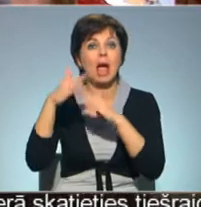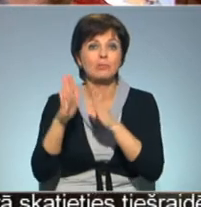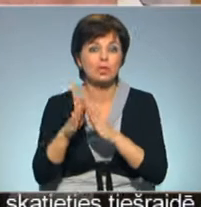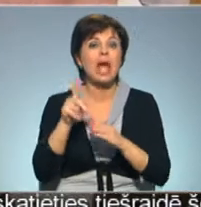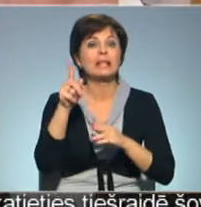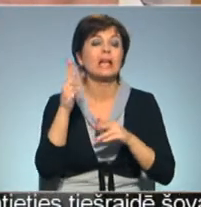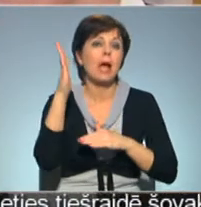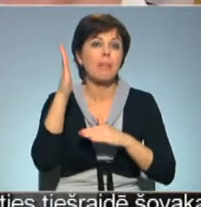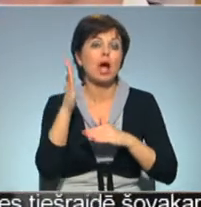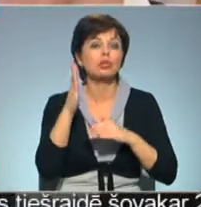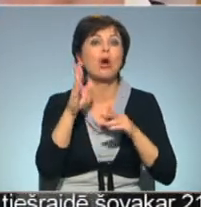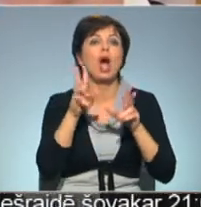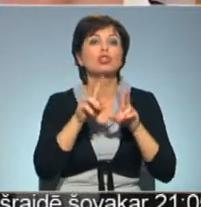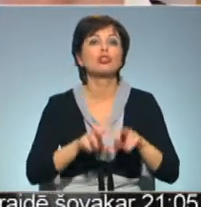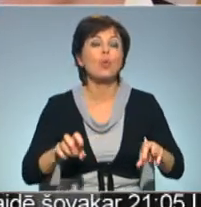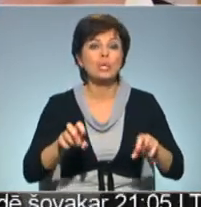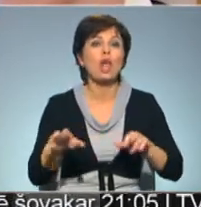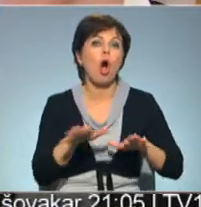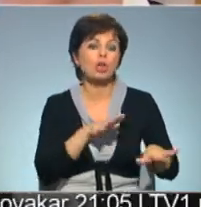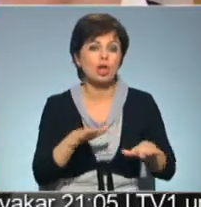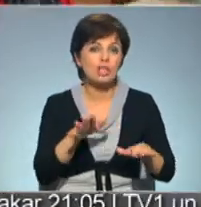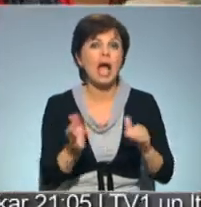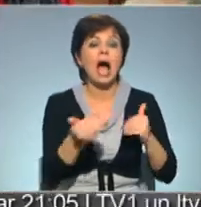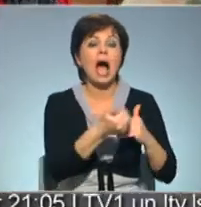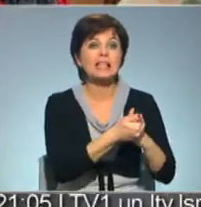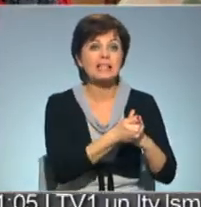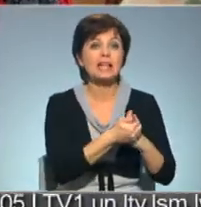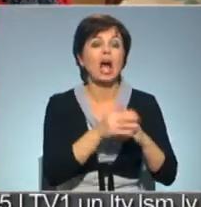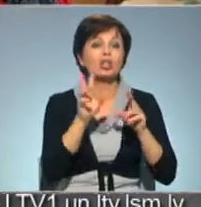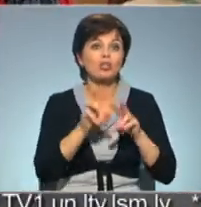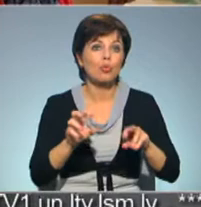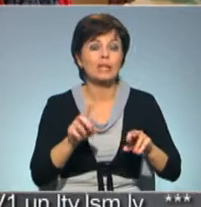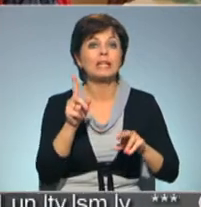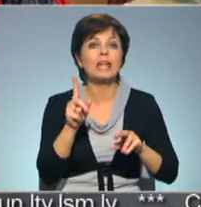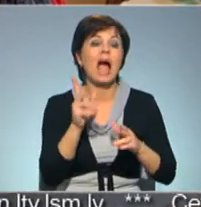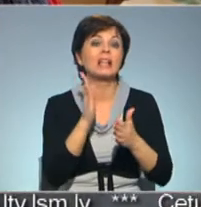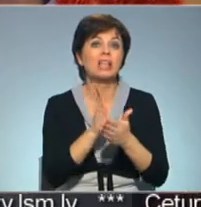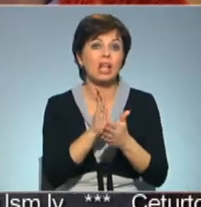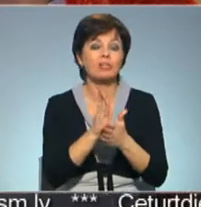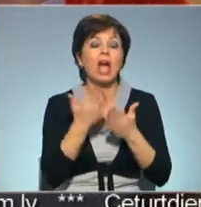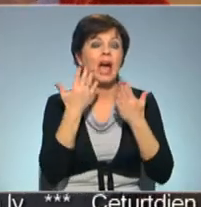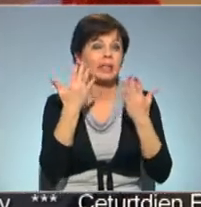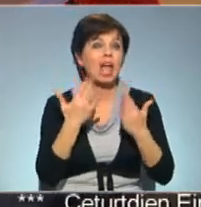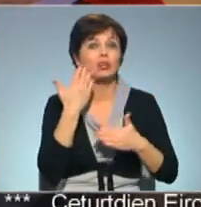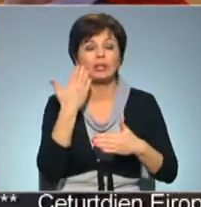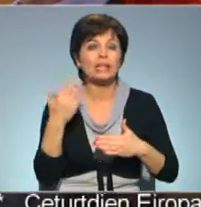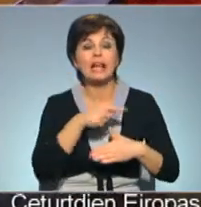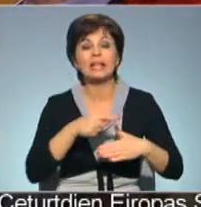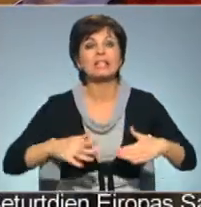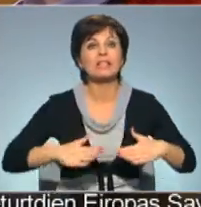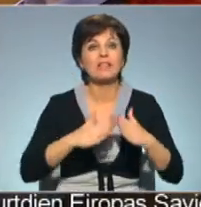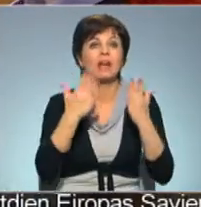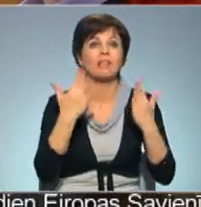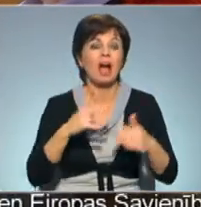balsojumu organizatori. Profesionāļu žūrija balsoja aizklāti tikai šodien dienvidū. Arī viņa rezultāti nezinās līdz pat svinīgajam vakaram